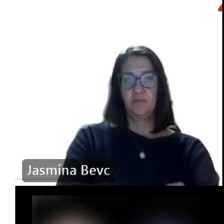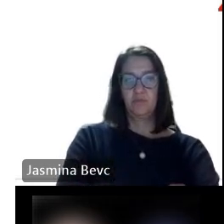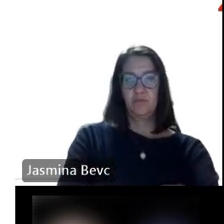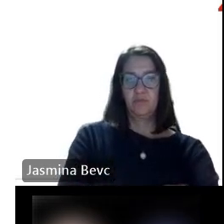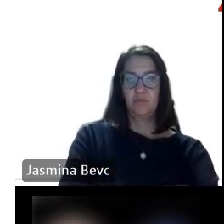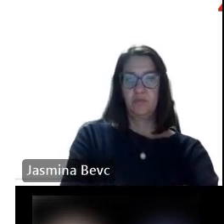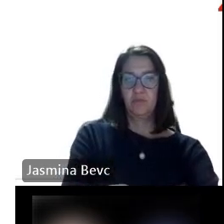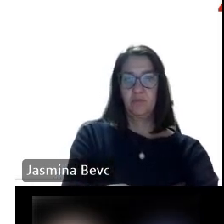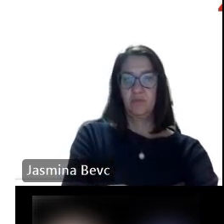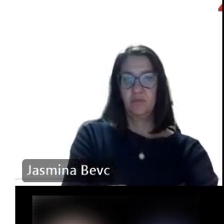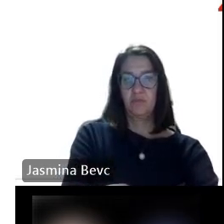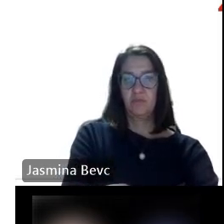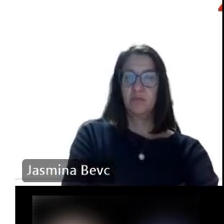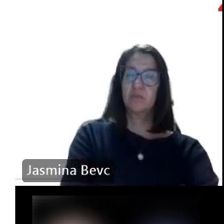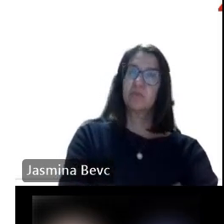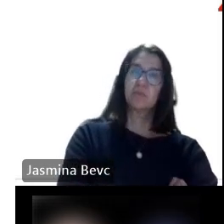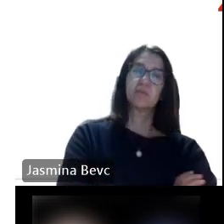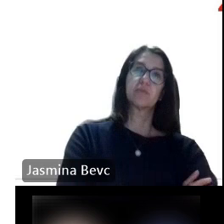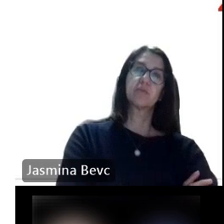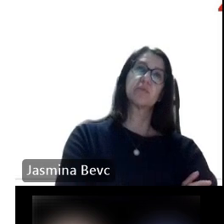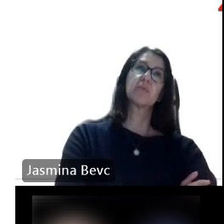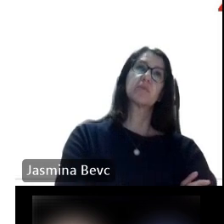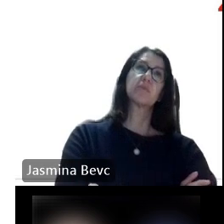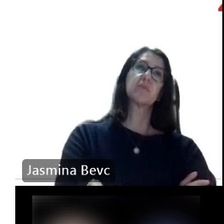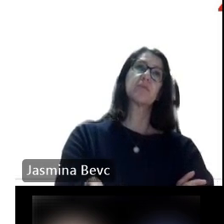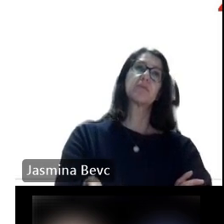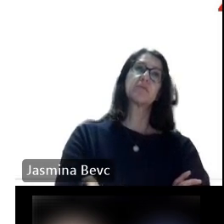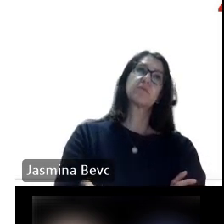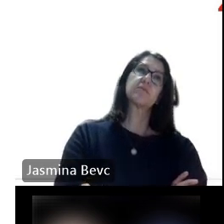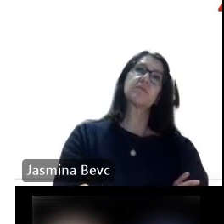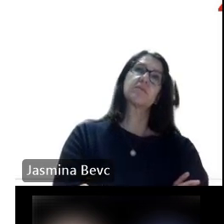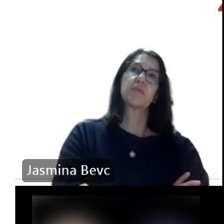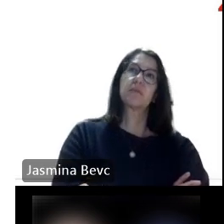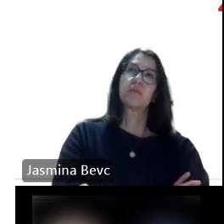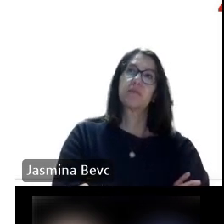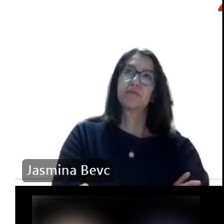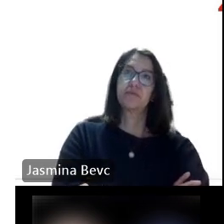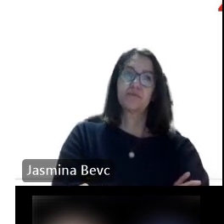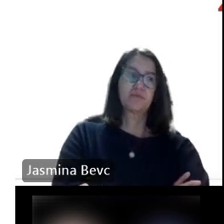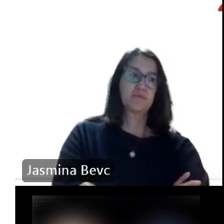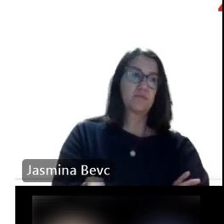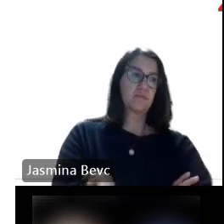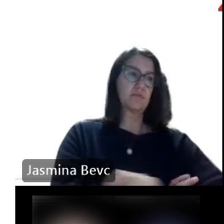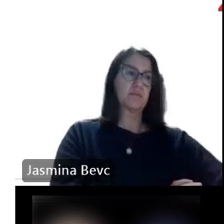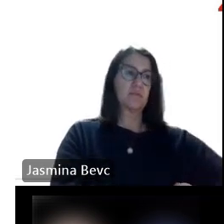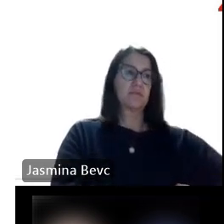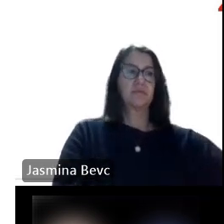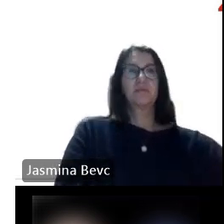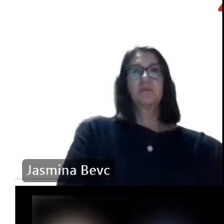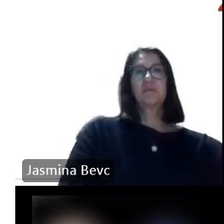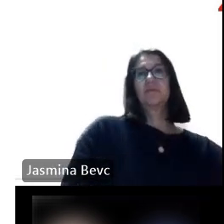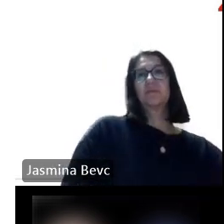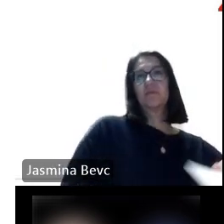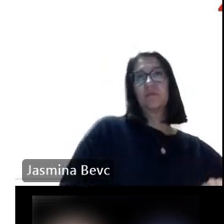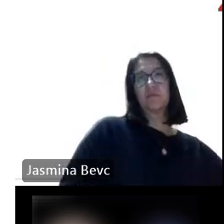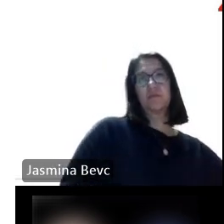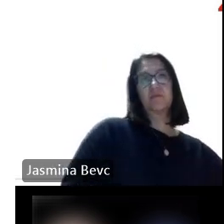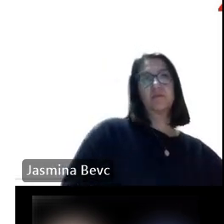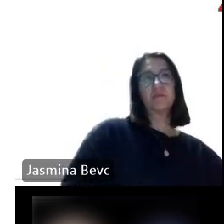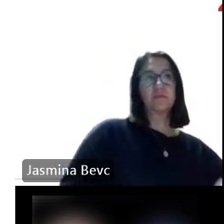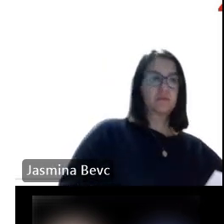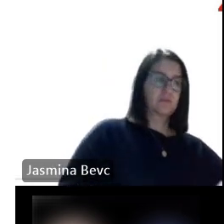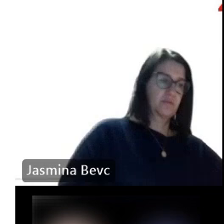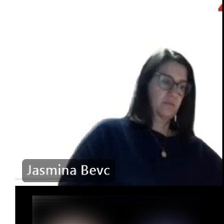splača zapomniti eno vrednost. Za vsako stopinjo, za katero moramo